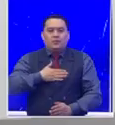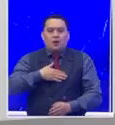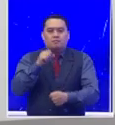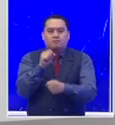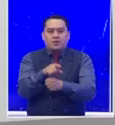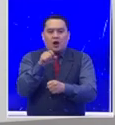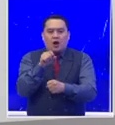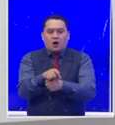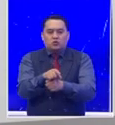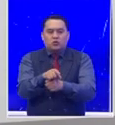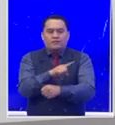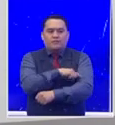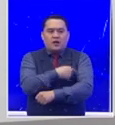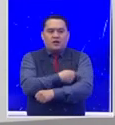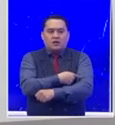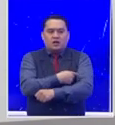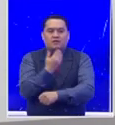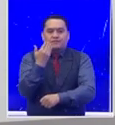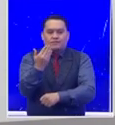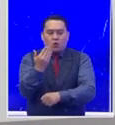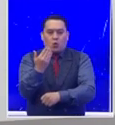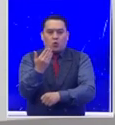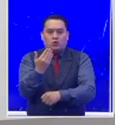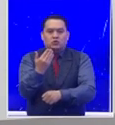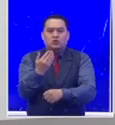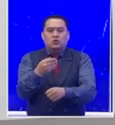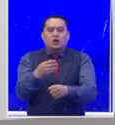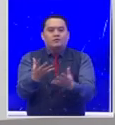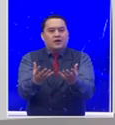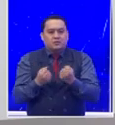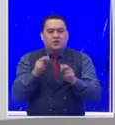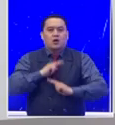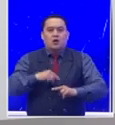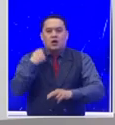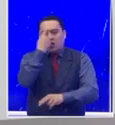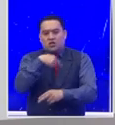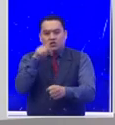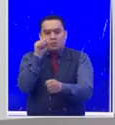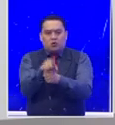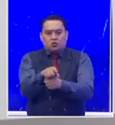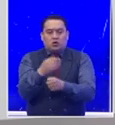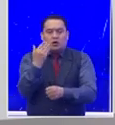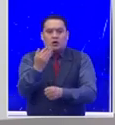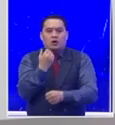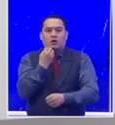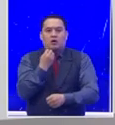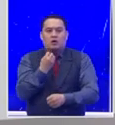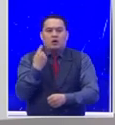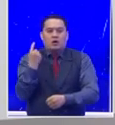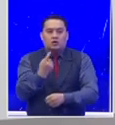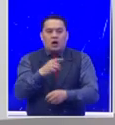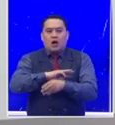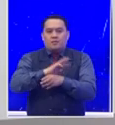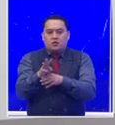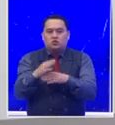поручил, как ветеринар, примите на работу. Устройте на работу, я лично поручение даю, хорошее хозяйство.